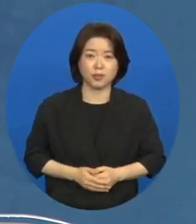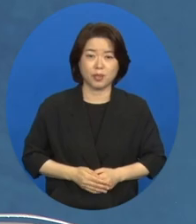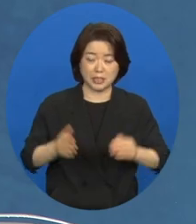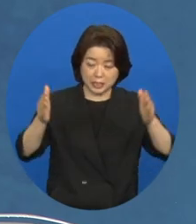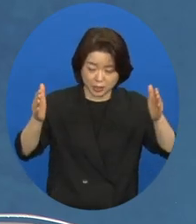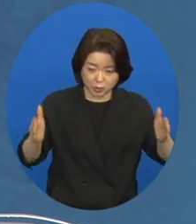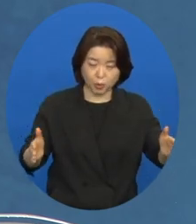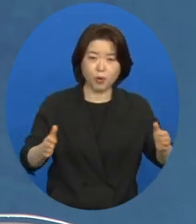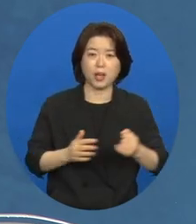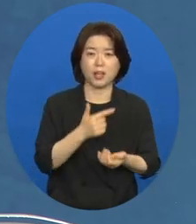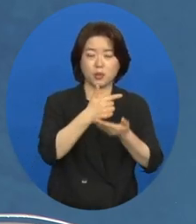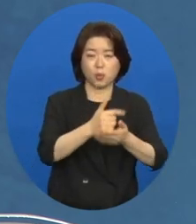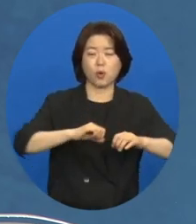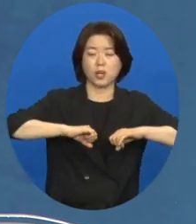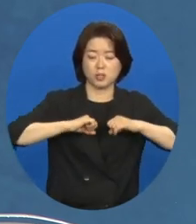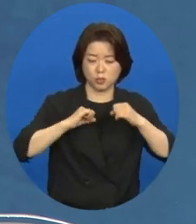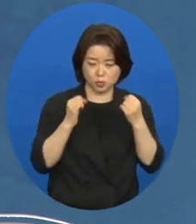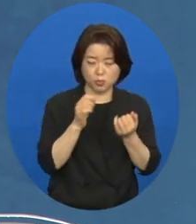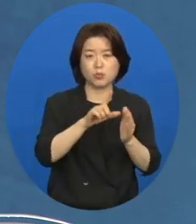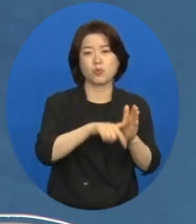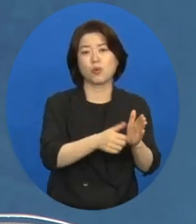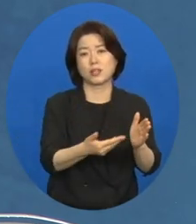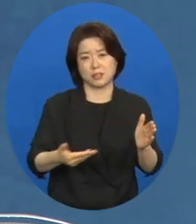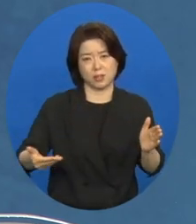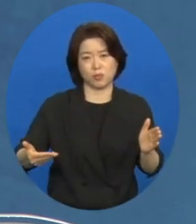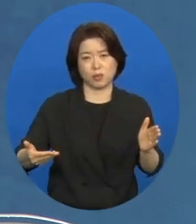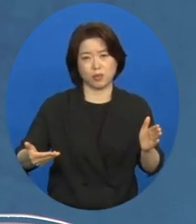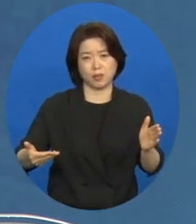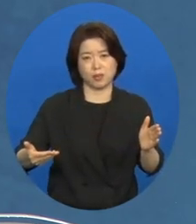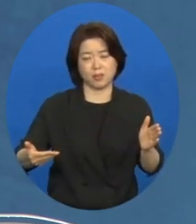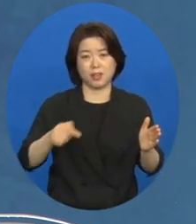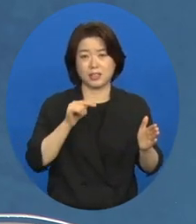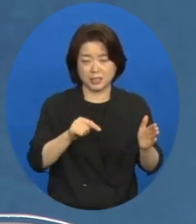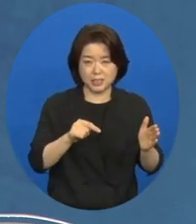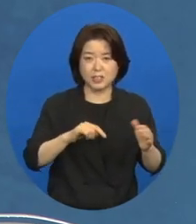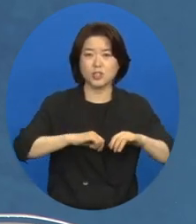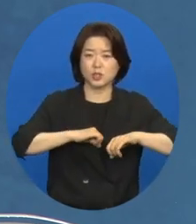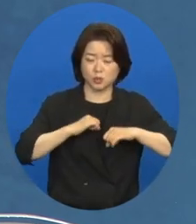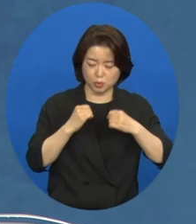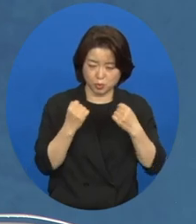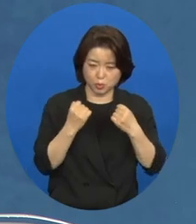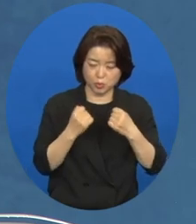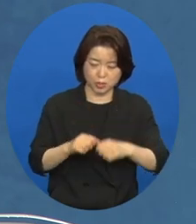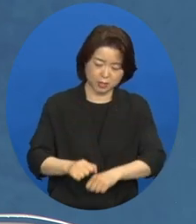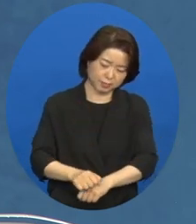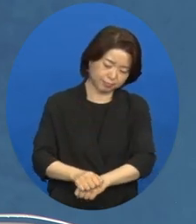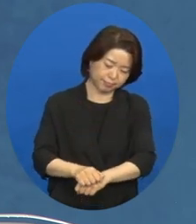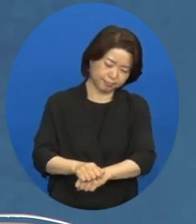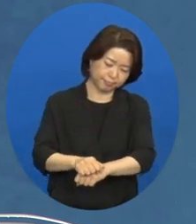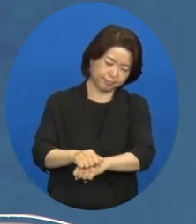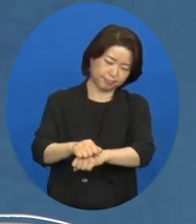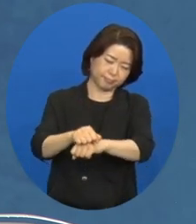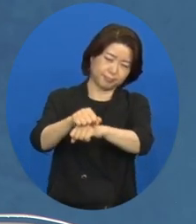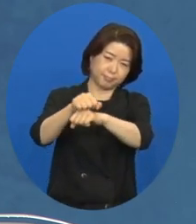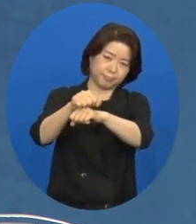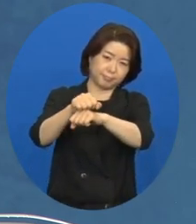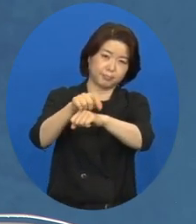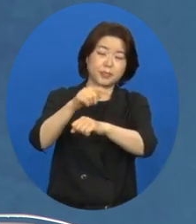순종한 세월이고 세월의 순종이 쌓인 것이죠. 그